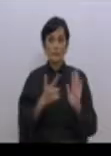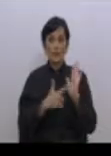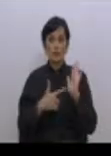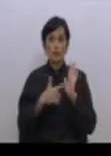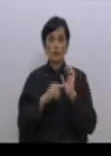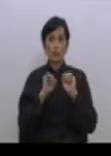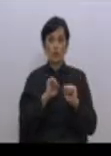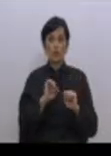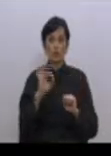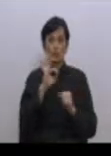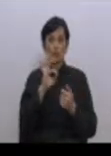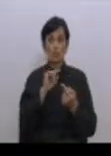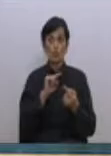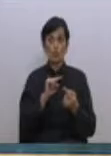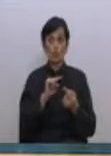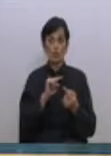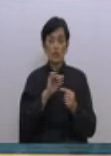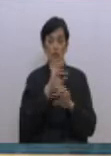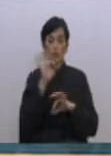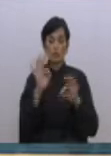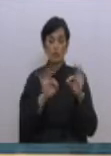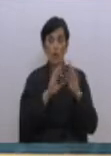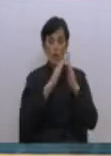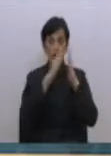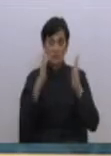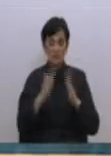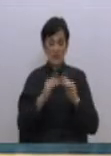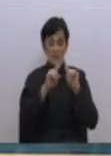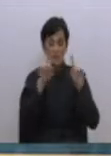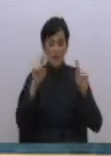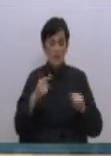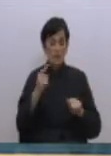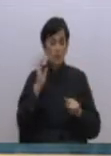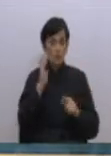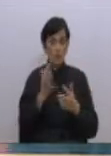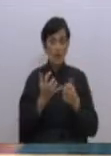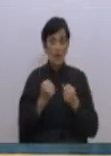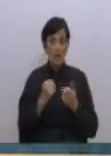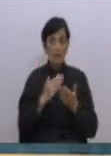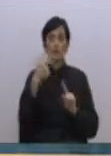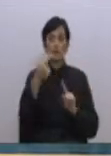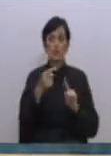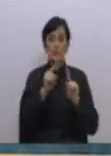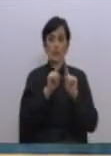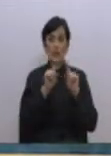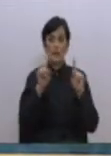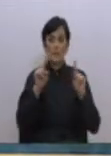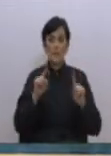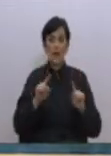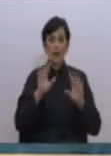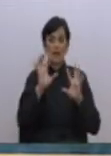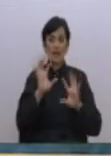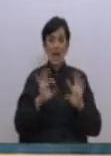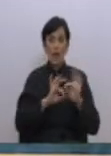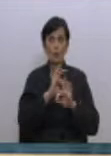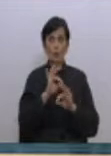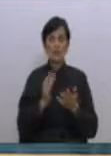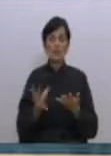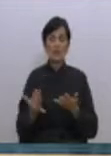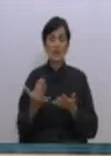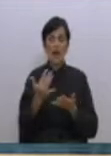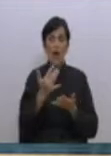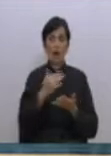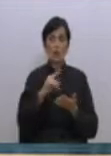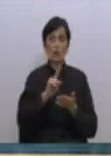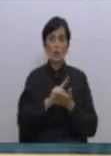Samoza Tramedi Mohre, nu-l țin alegi, proiect privilegiu mosmenit, mi-e bine. canonis proiecti dagrovebiti